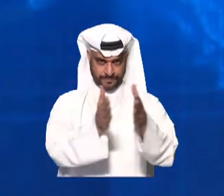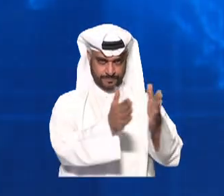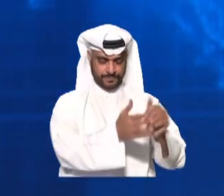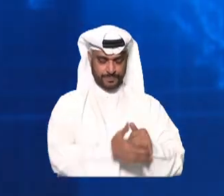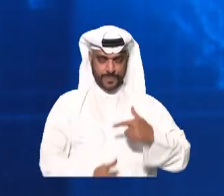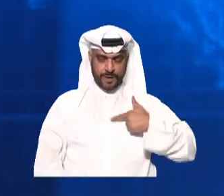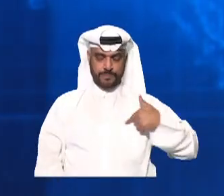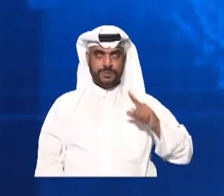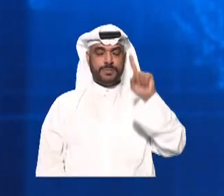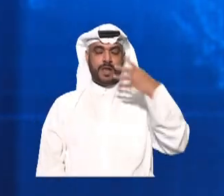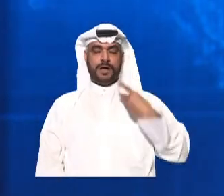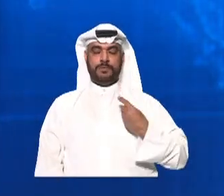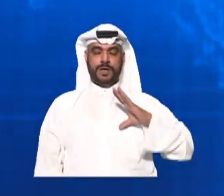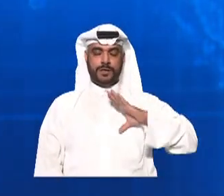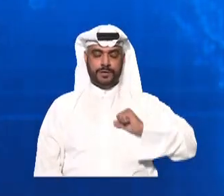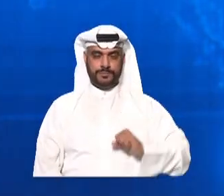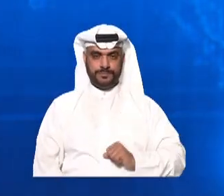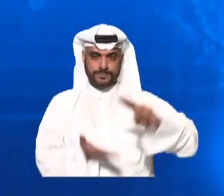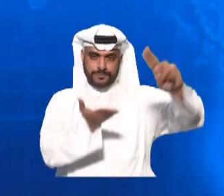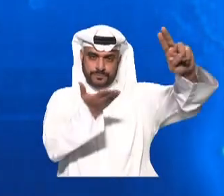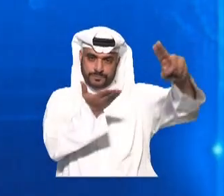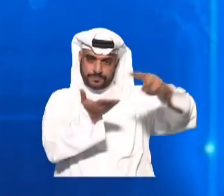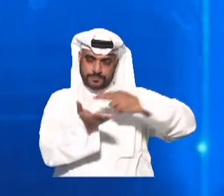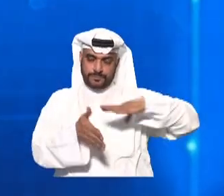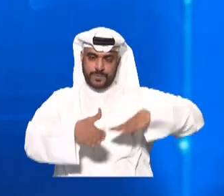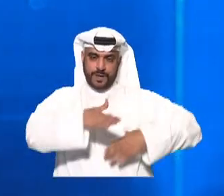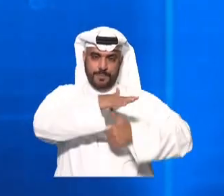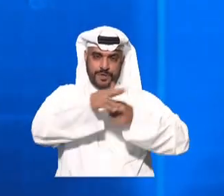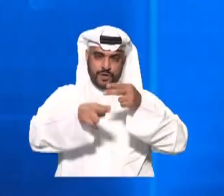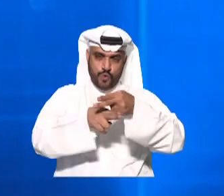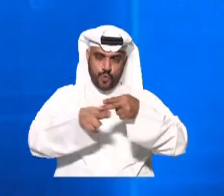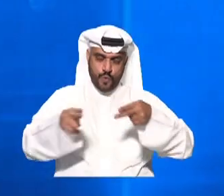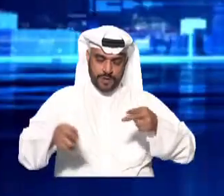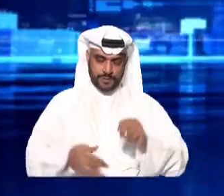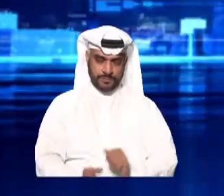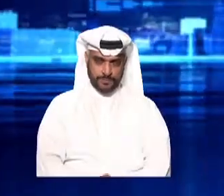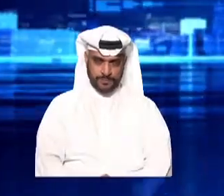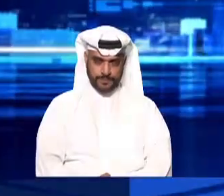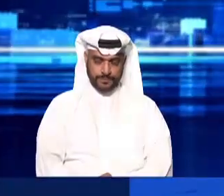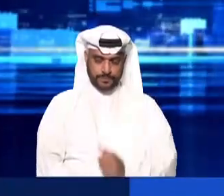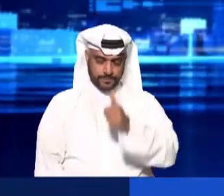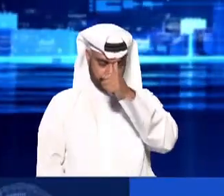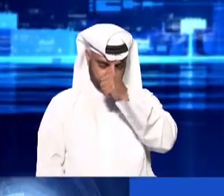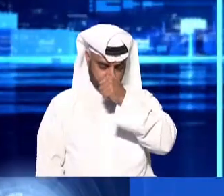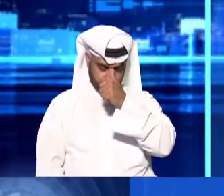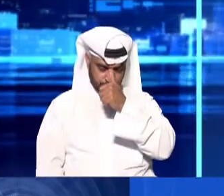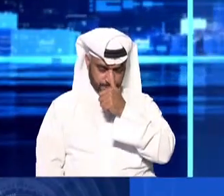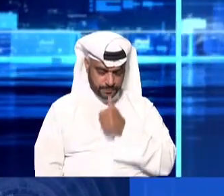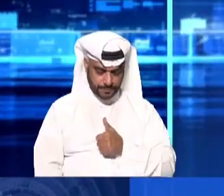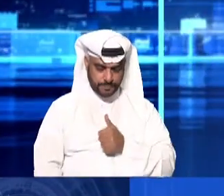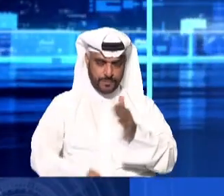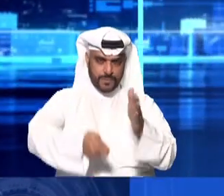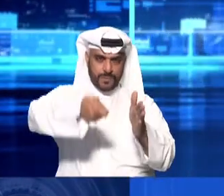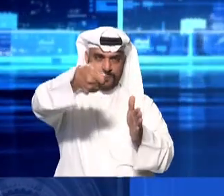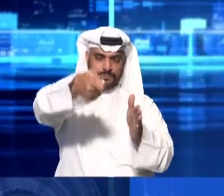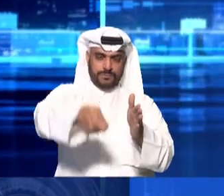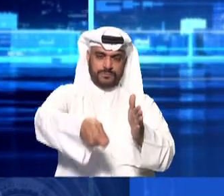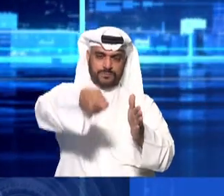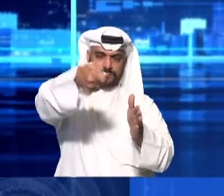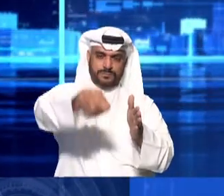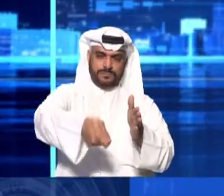بسم الله الرحمن الرحيم. جاءنا من الديوان الأميري ما يلي: ينعت الديوان الأميري المغفور له الشيخ